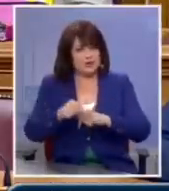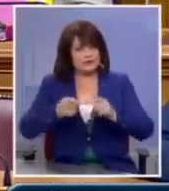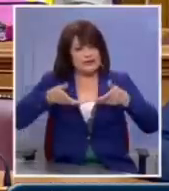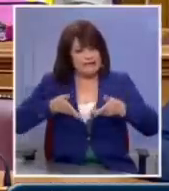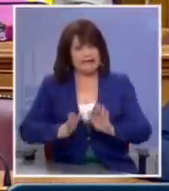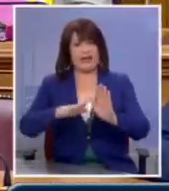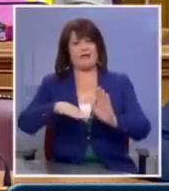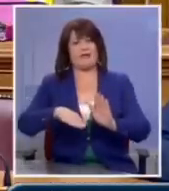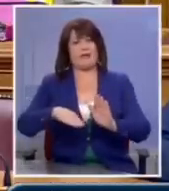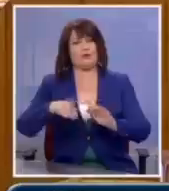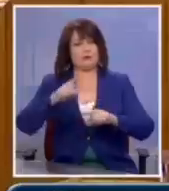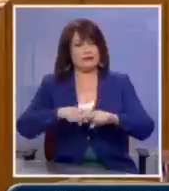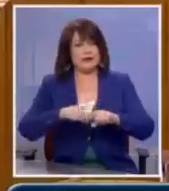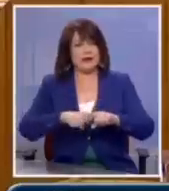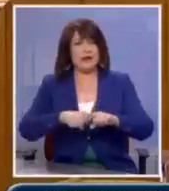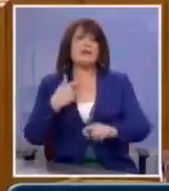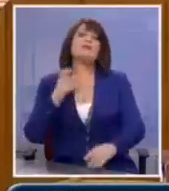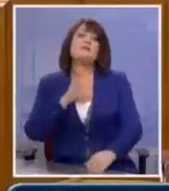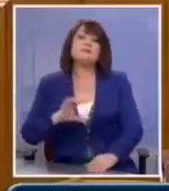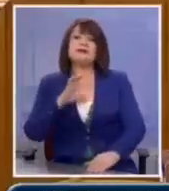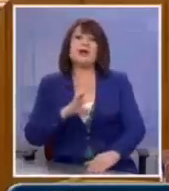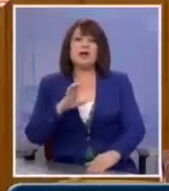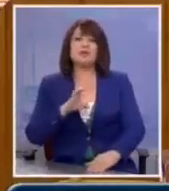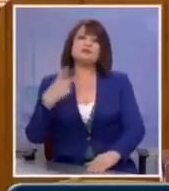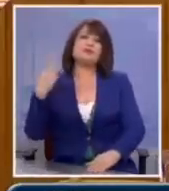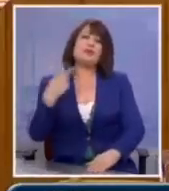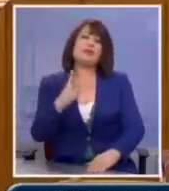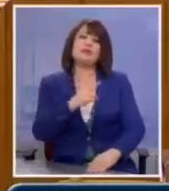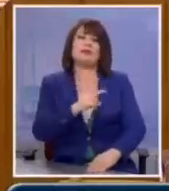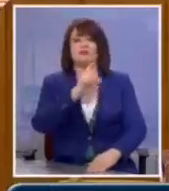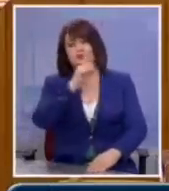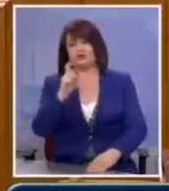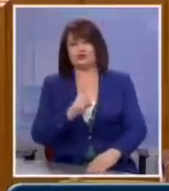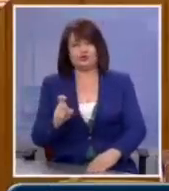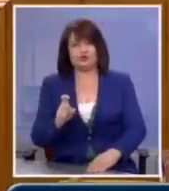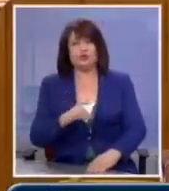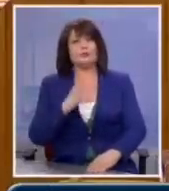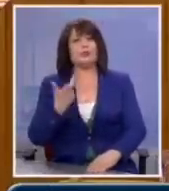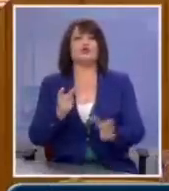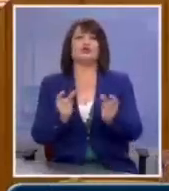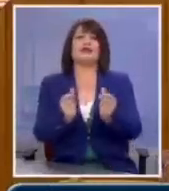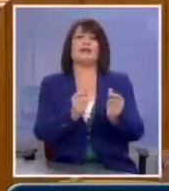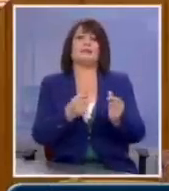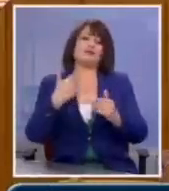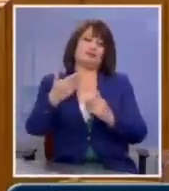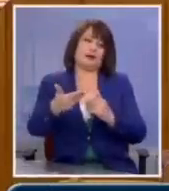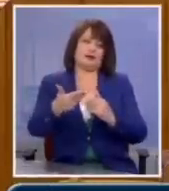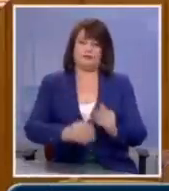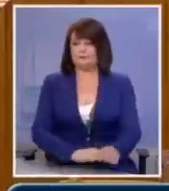που ήρθαν στη χώρα μας και αναζητούν τη δική τους ζωή, πώς θα τη ρυθμίσουν στο μέλλον.